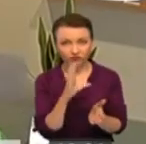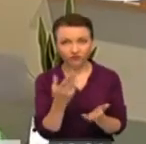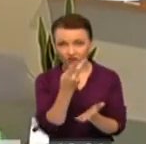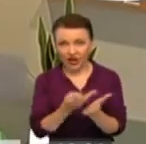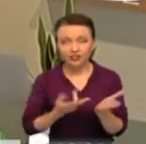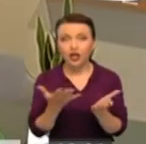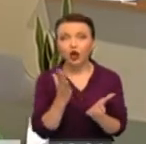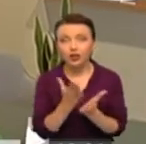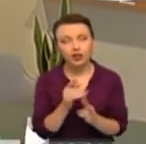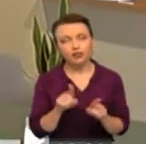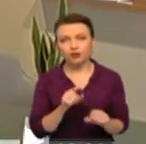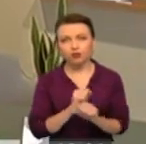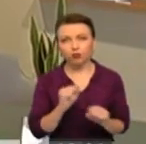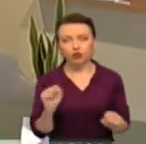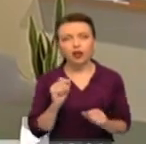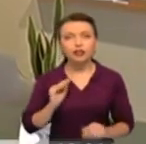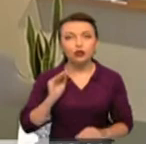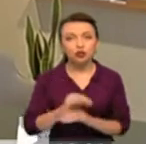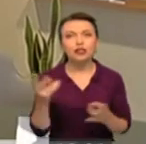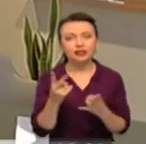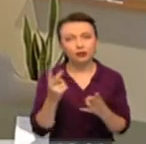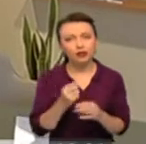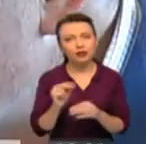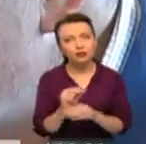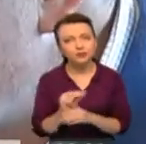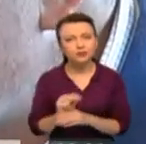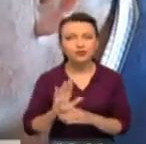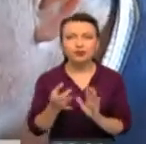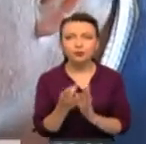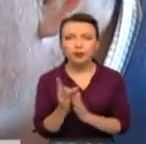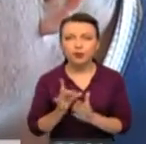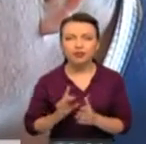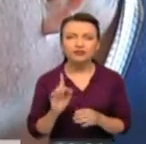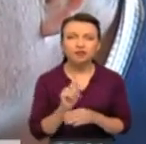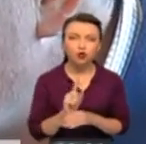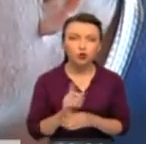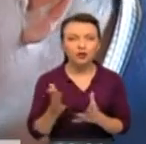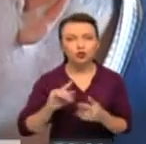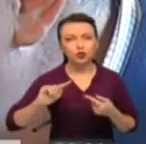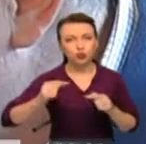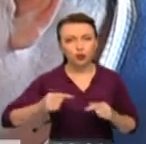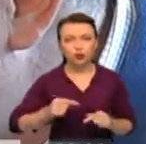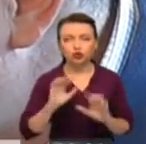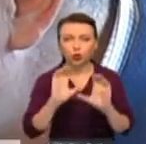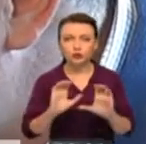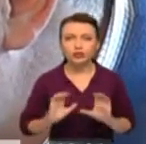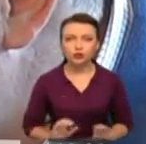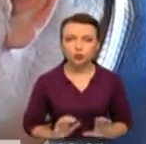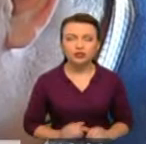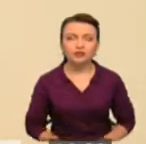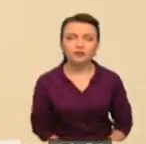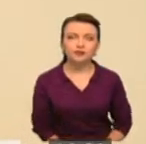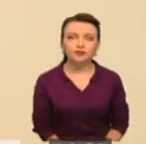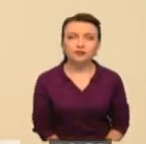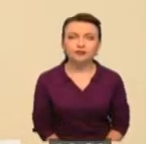зараз, не можна. І додає, його варто доопрацювати та прибрати усі норми, які суперечать Конституції. Або київський